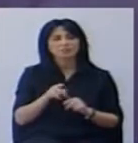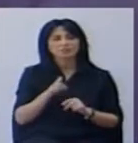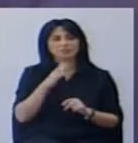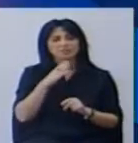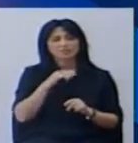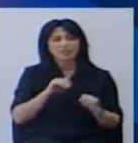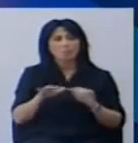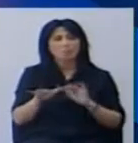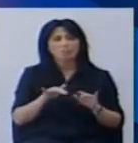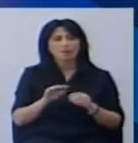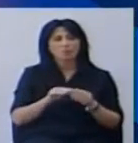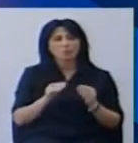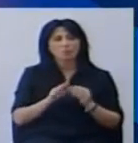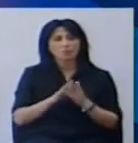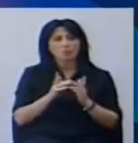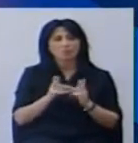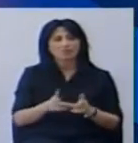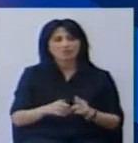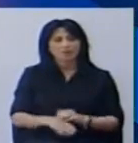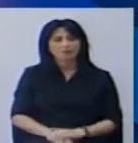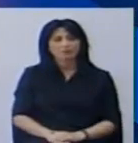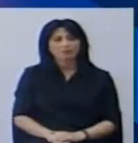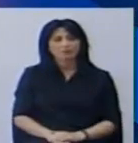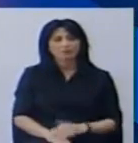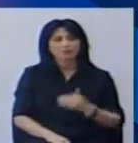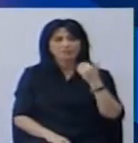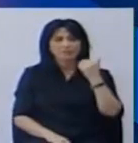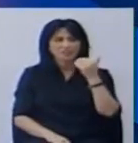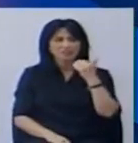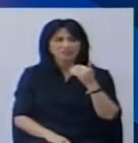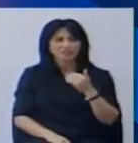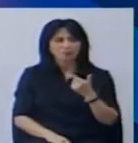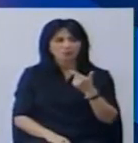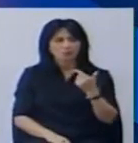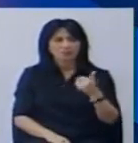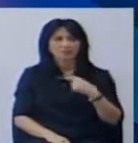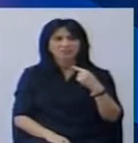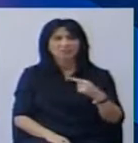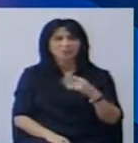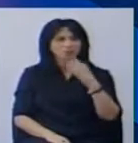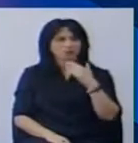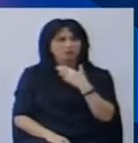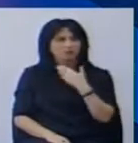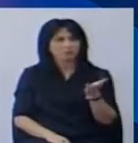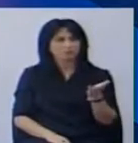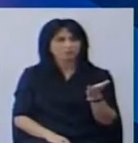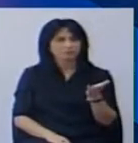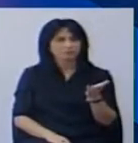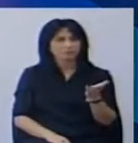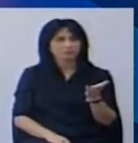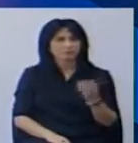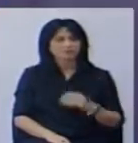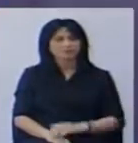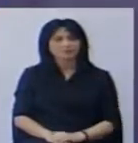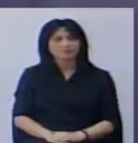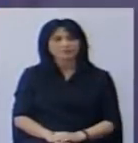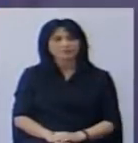ამ მომარაგების პრობლემა მოგვარებულიყო. ძალიან სირცხული ალბათ, რომ 21 საუკუნეში ამ